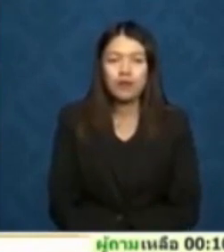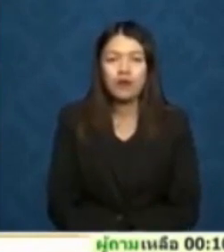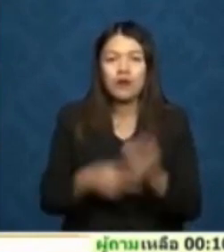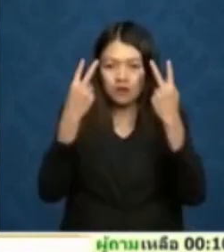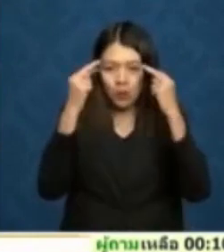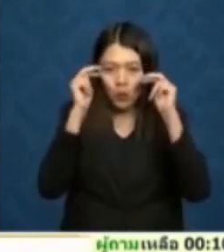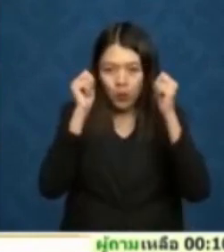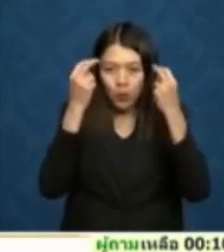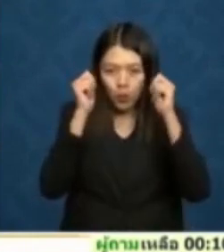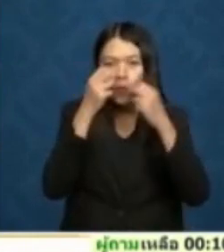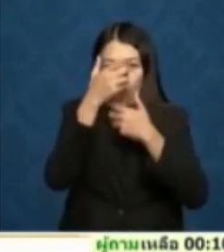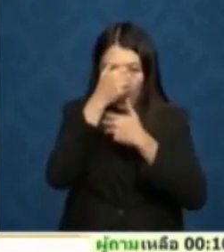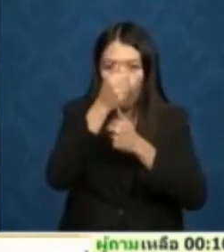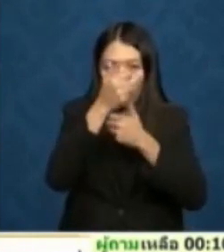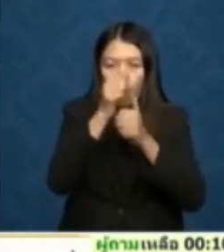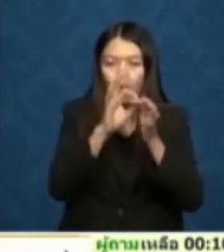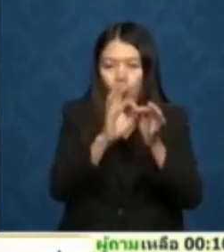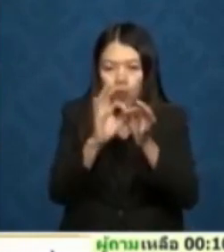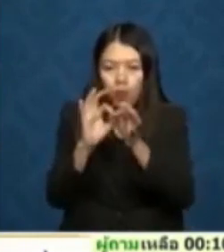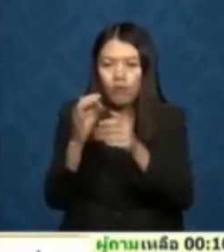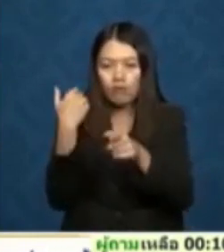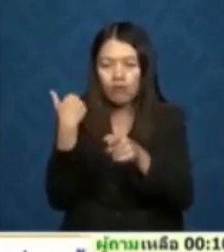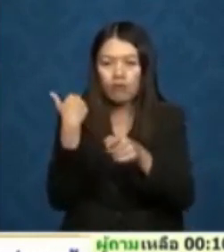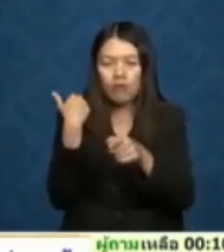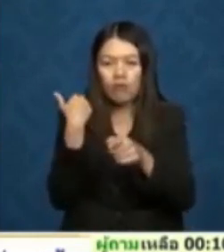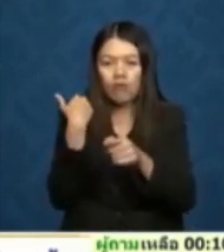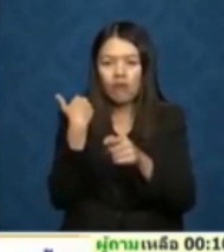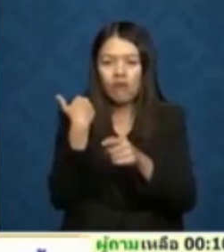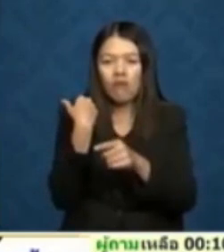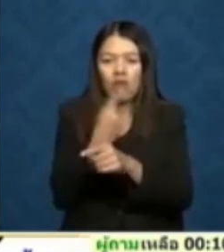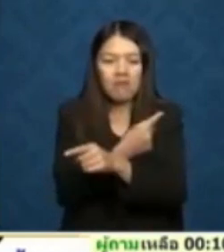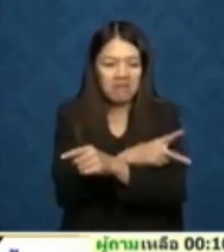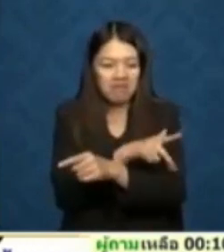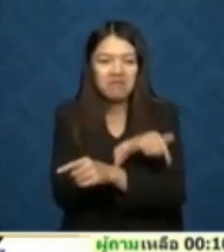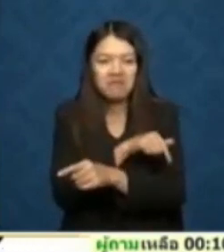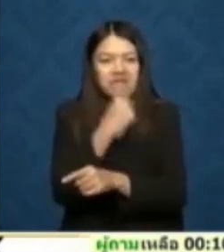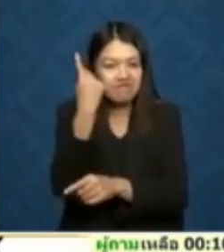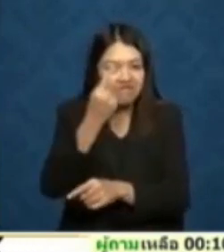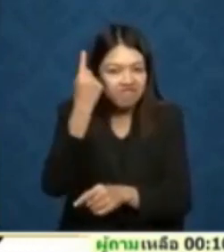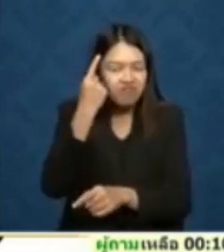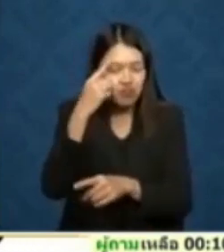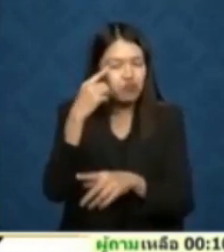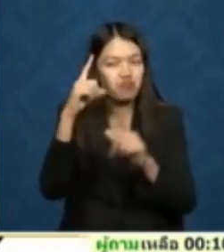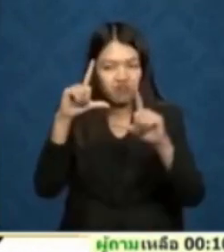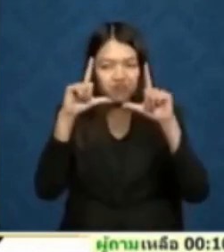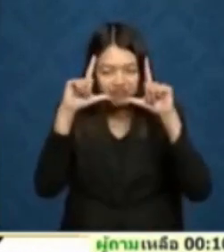ความสนใจและห่วงใยโดยเฉพาะอย่างยิ่งในจังหวัดพื้นที่ท่องเที่ยวดัง